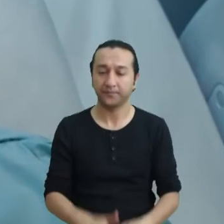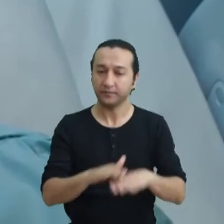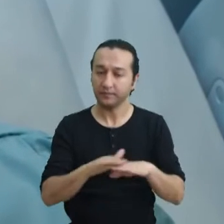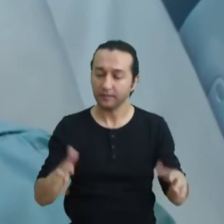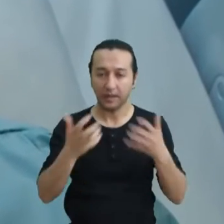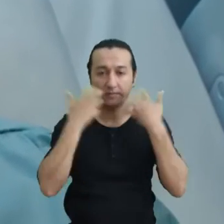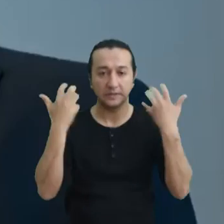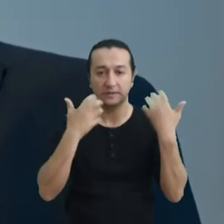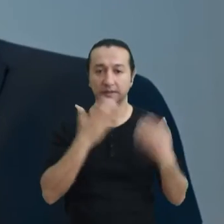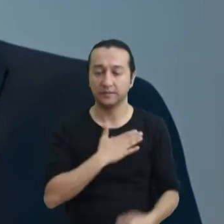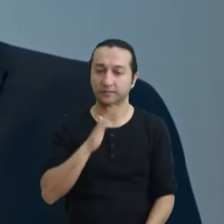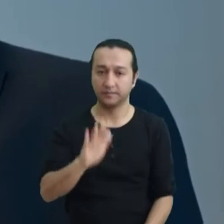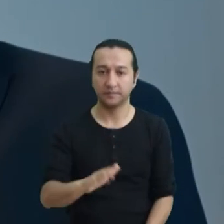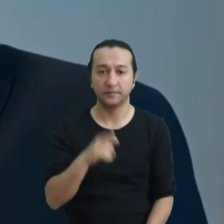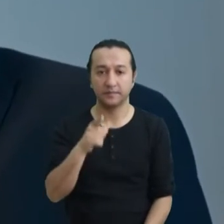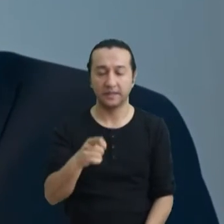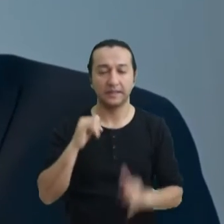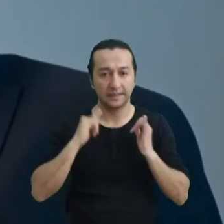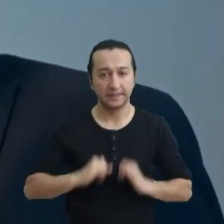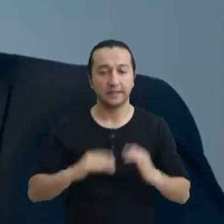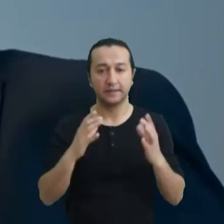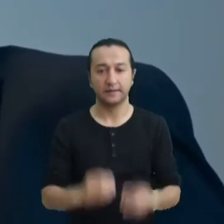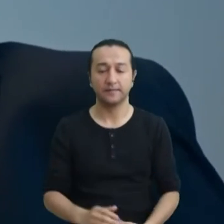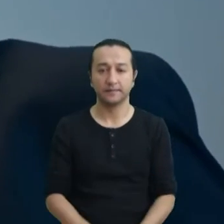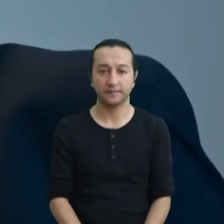Tamam aslanım. Sen dinlen hele.